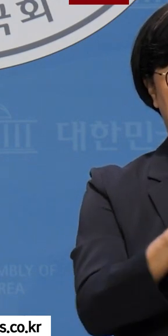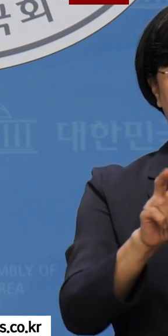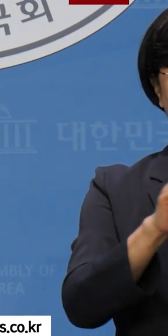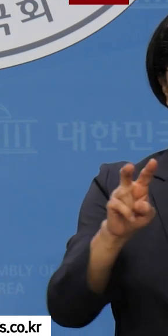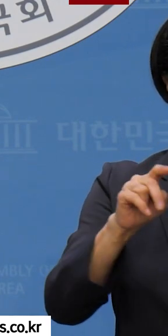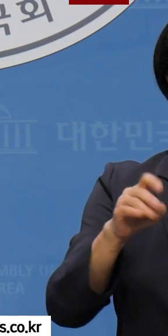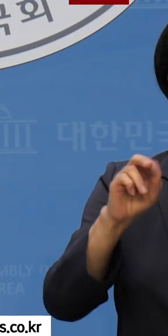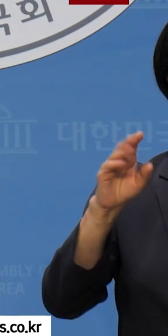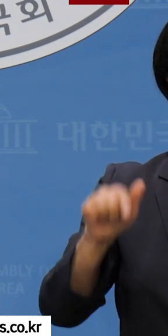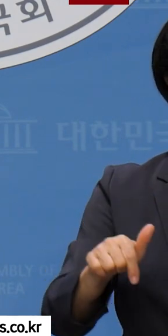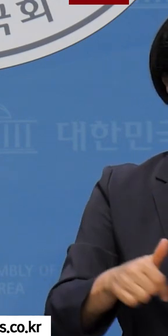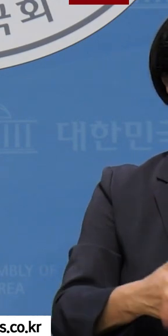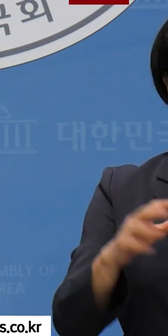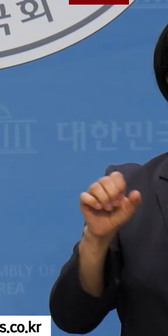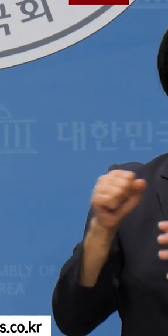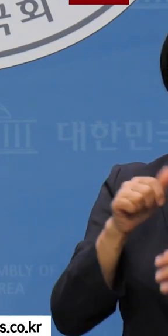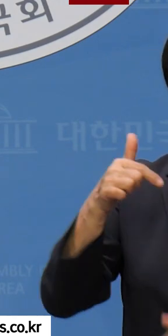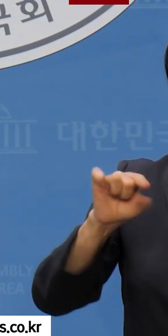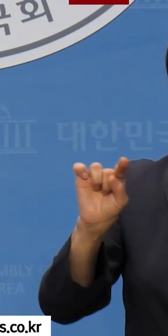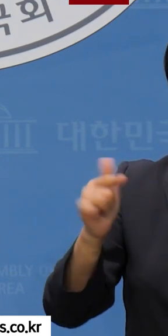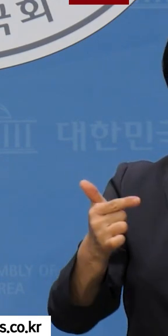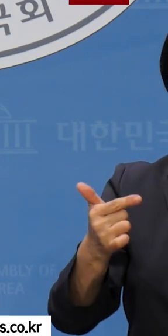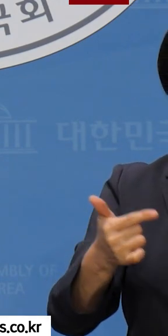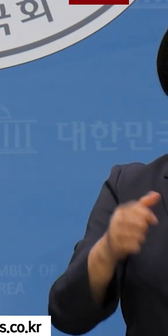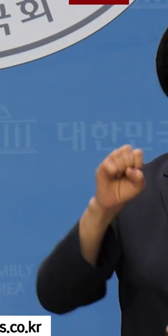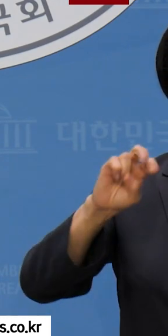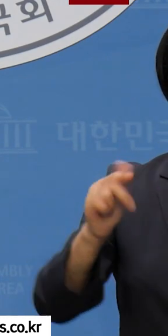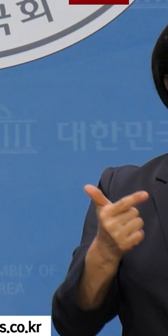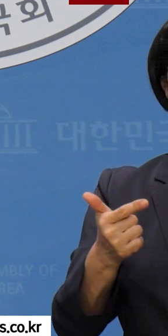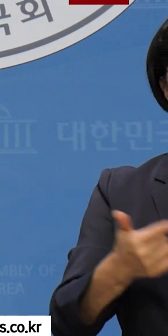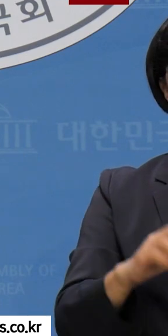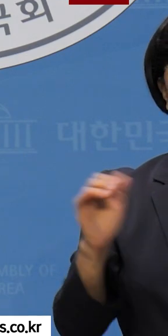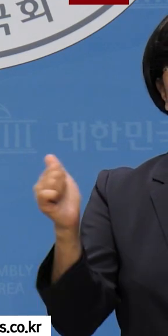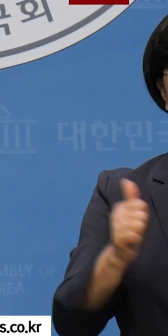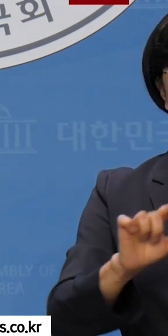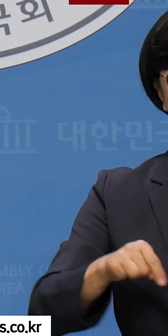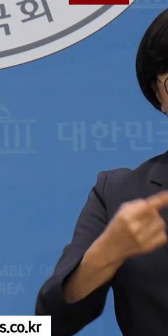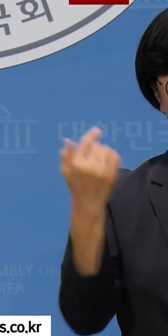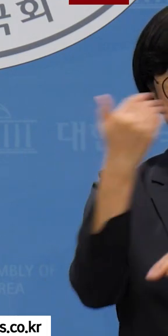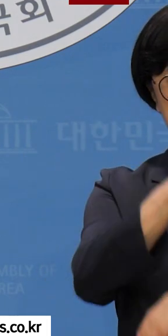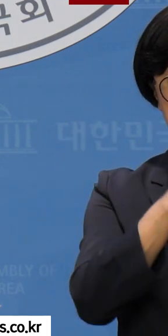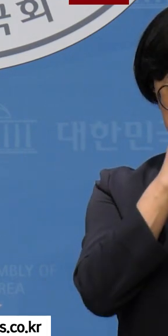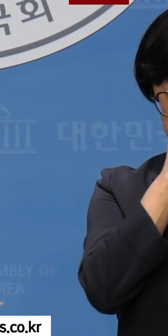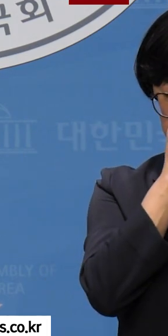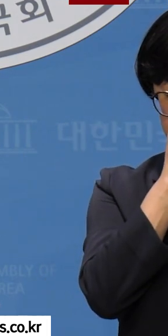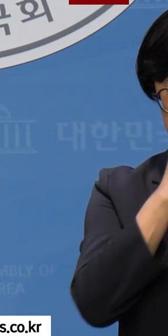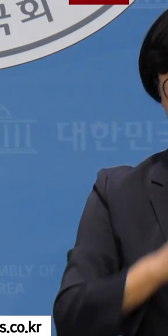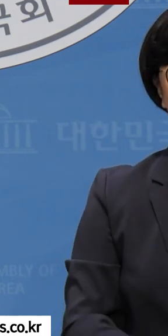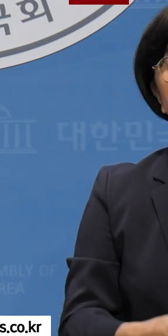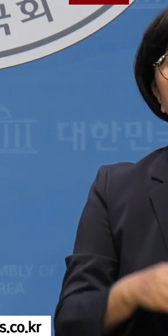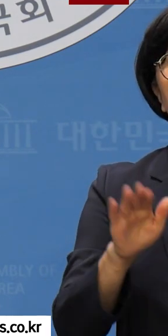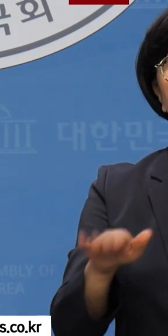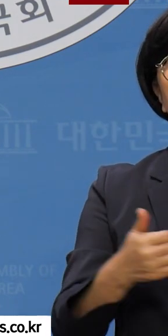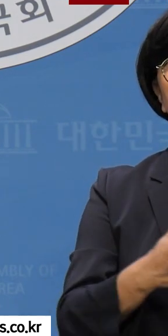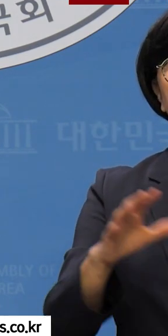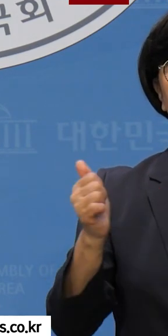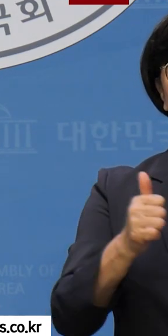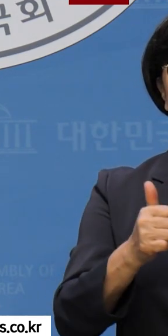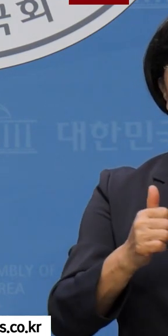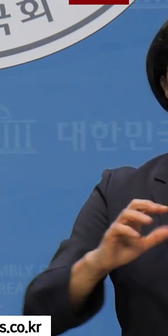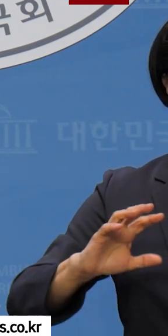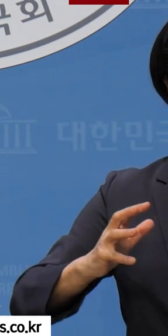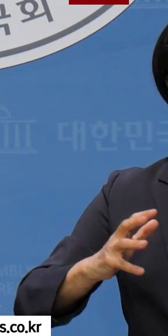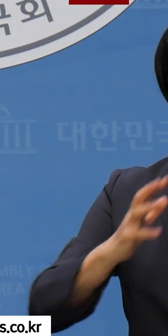맹성규 의원, 국민의힘 권성동, 윤한홍 의원이 함께할 예정입니다. 다음은 이번 주 의회 외교